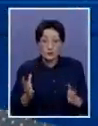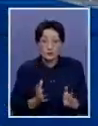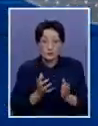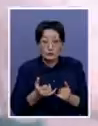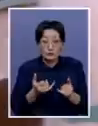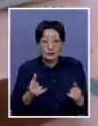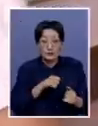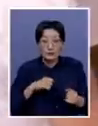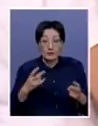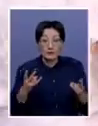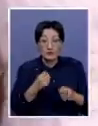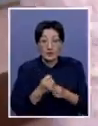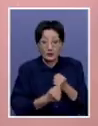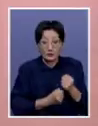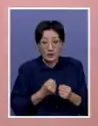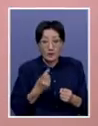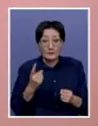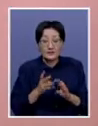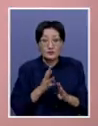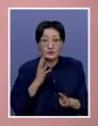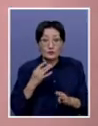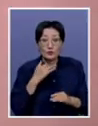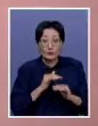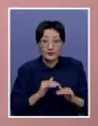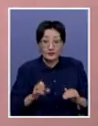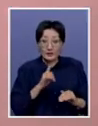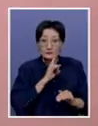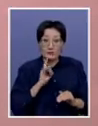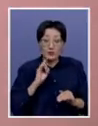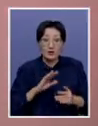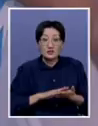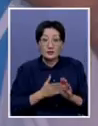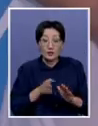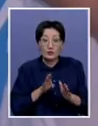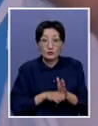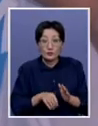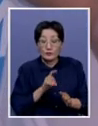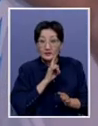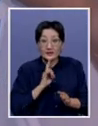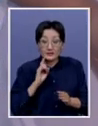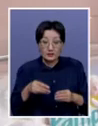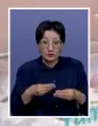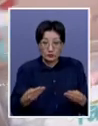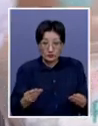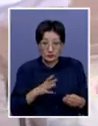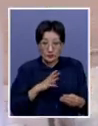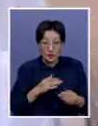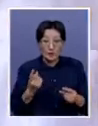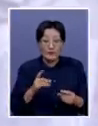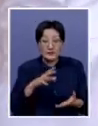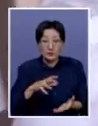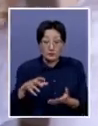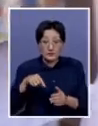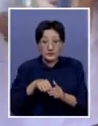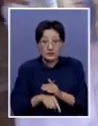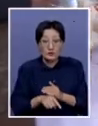үшін ең қажетті заттар бірінші кезекте көп балалы аналар мен тұрмысы төмен жандарға үлестірілді. Мұндай бір себеттің